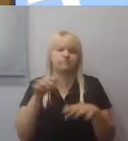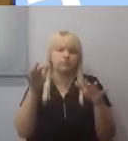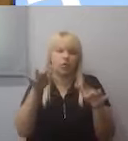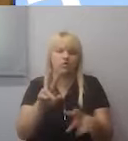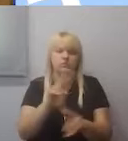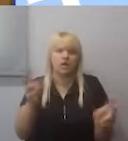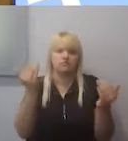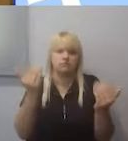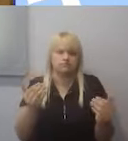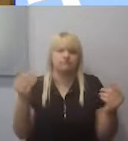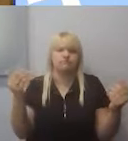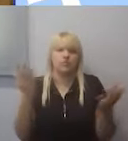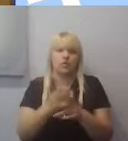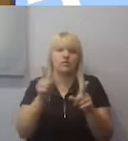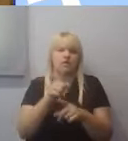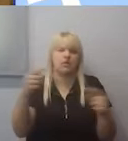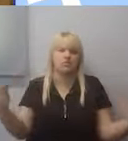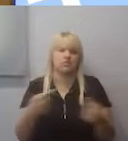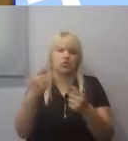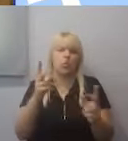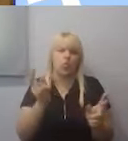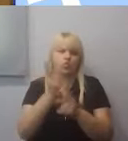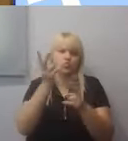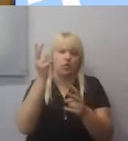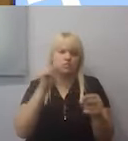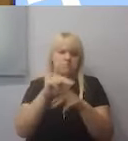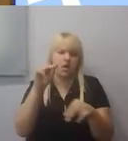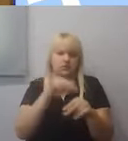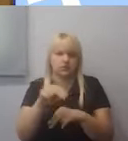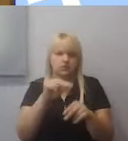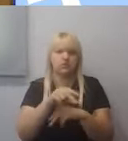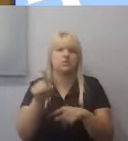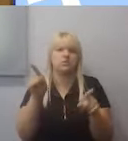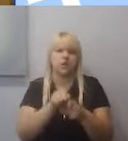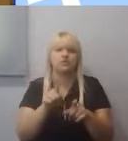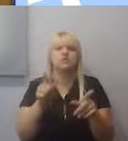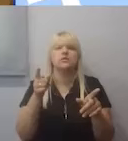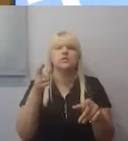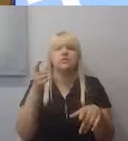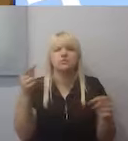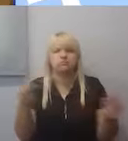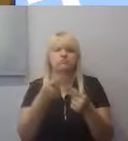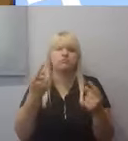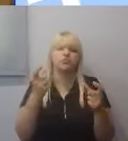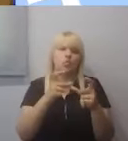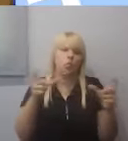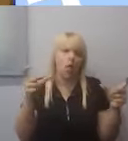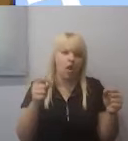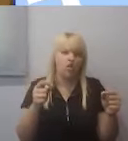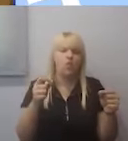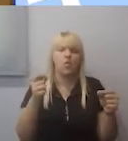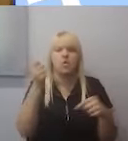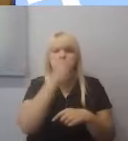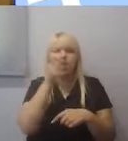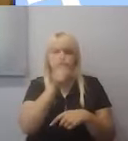jā arī ugunsdrošības evakuācijas mācībām ja kur attiecīgi skolu personāls